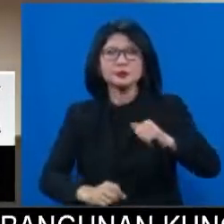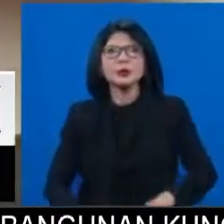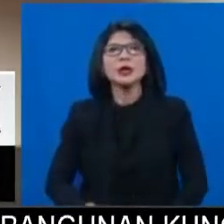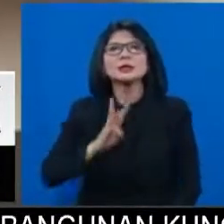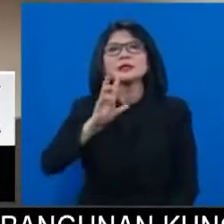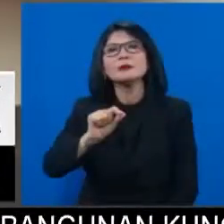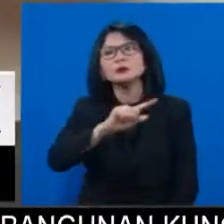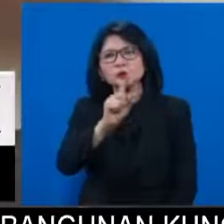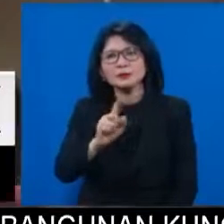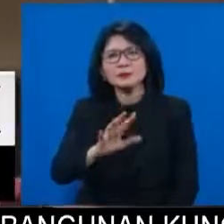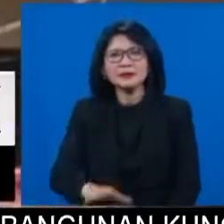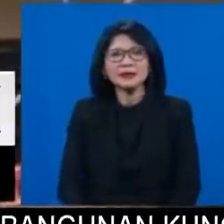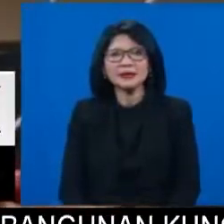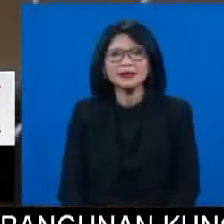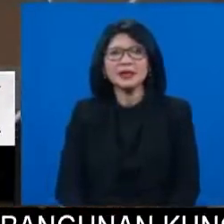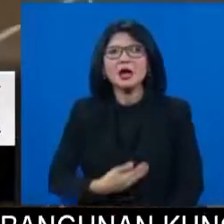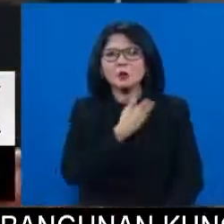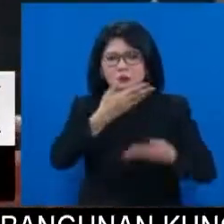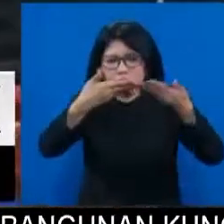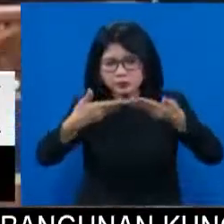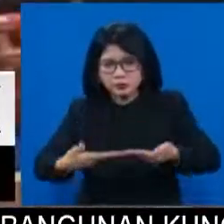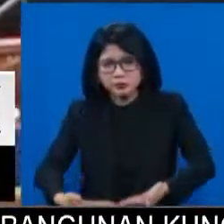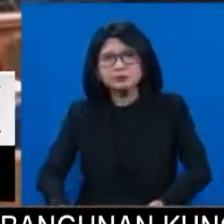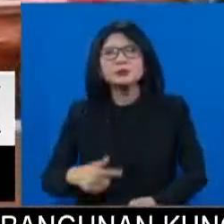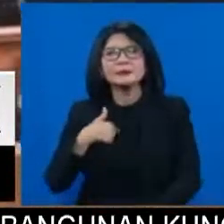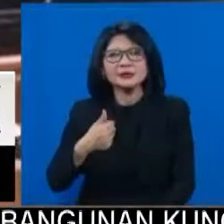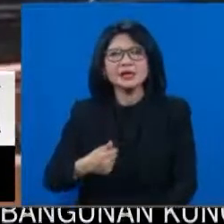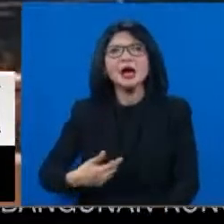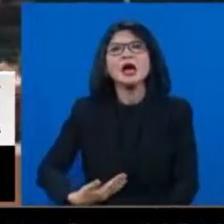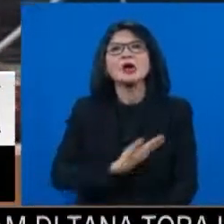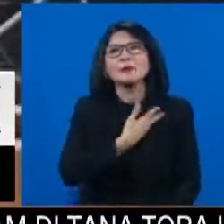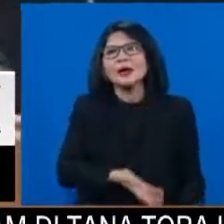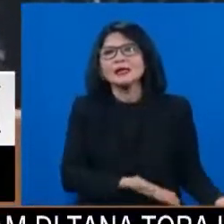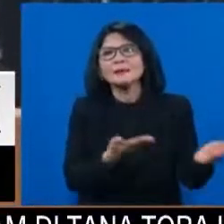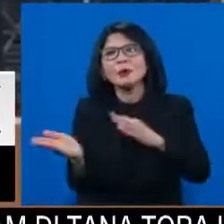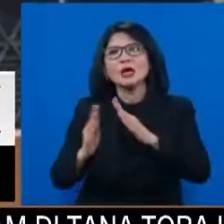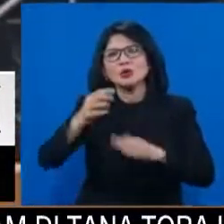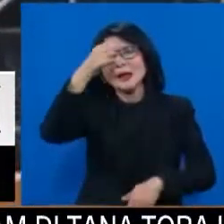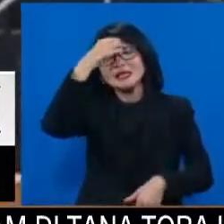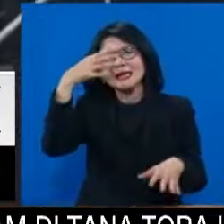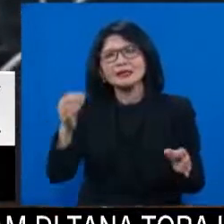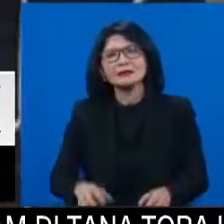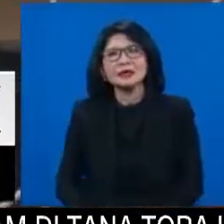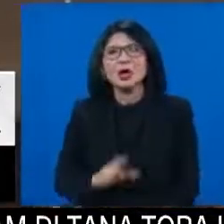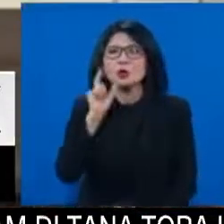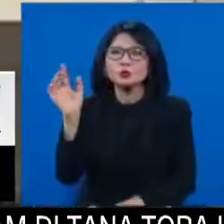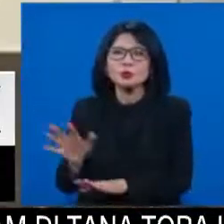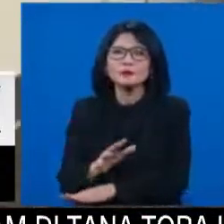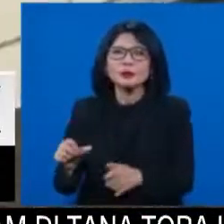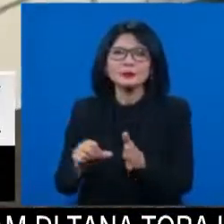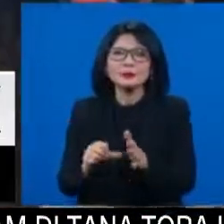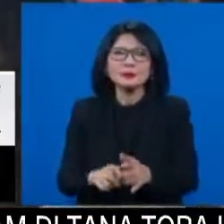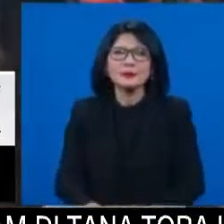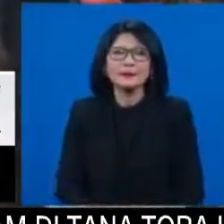30 menit berselang, korban bisa diturunkan dari atap gudang. Korban kemudian dilarikan ke rumah sakit terdekat untuk mendapatkan pertolongan